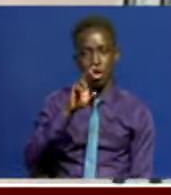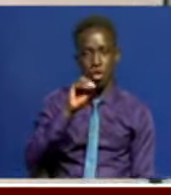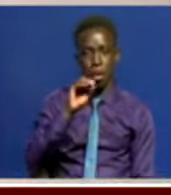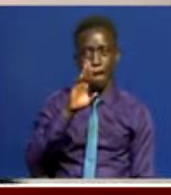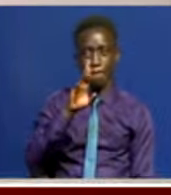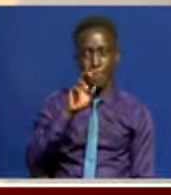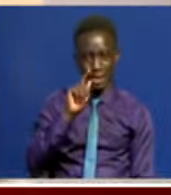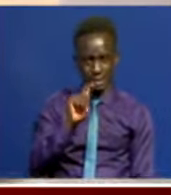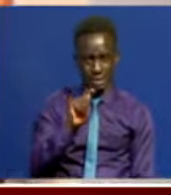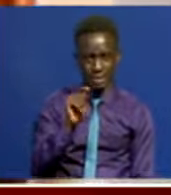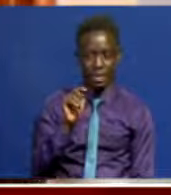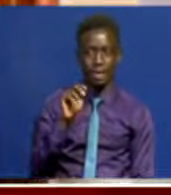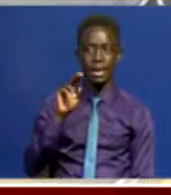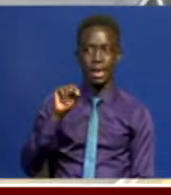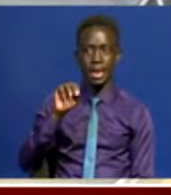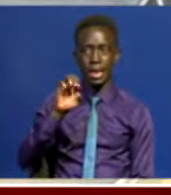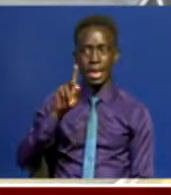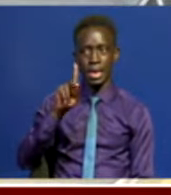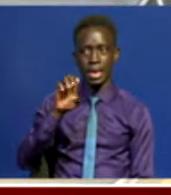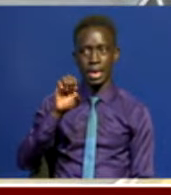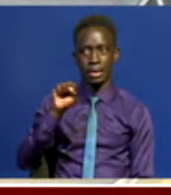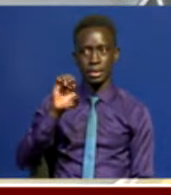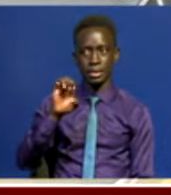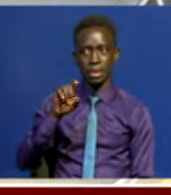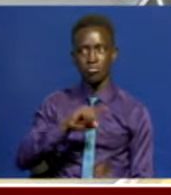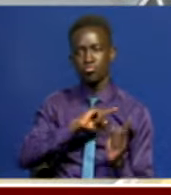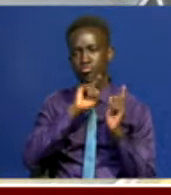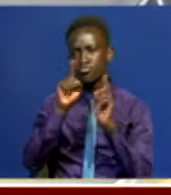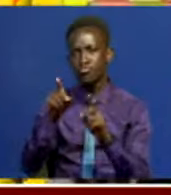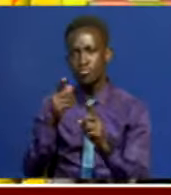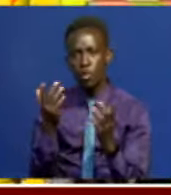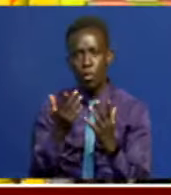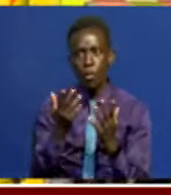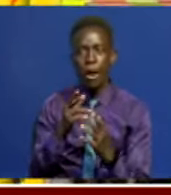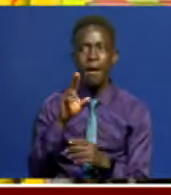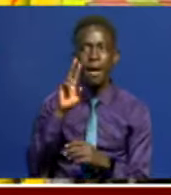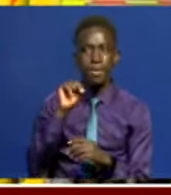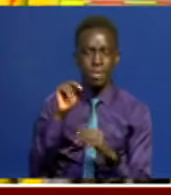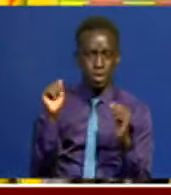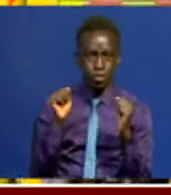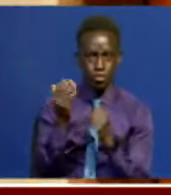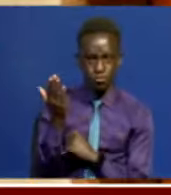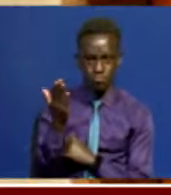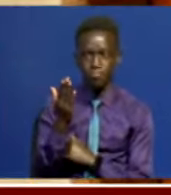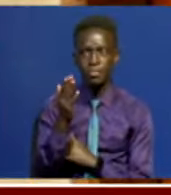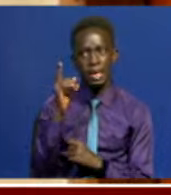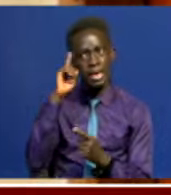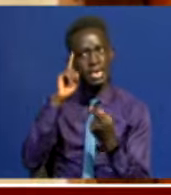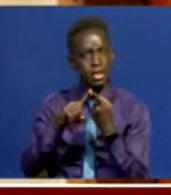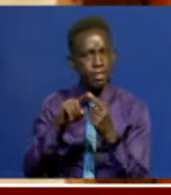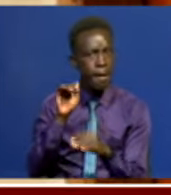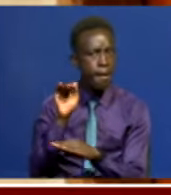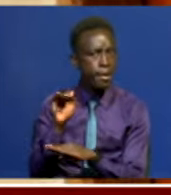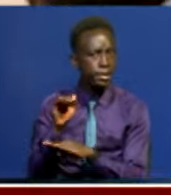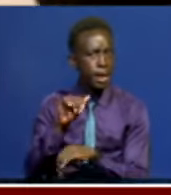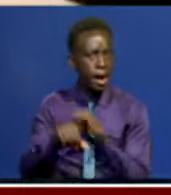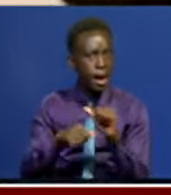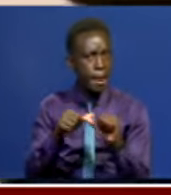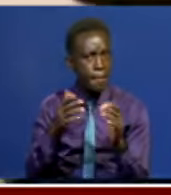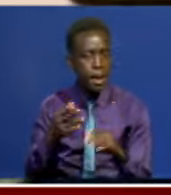matibabu cha Charity mjini Nyahururu kufuatia madai ya ulaghai kupitia hazina ya kitaifa ya bima ya matibabu katika kituo